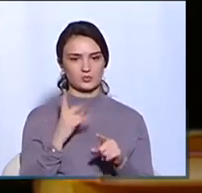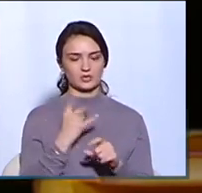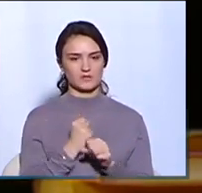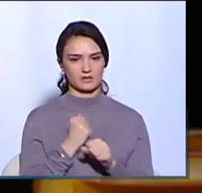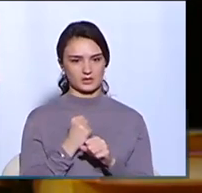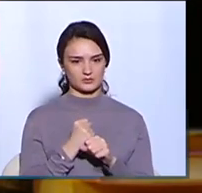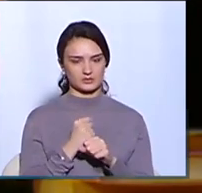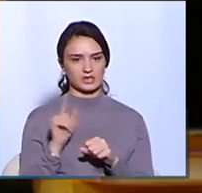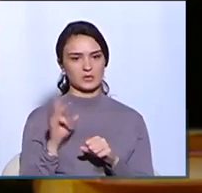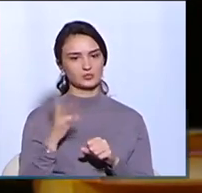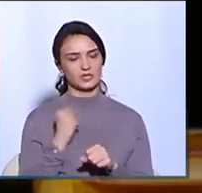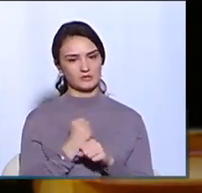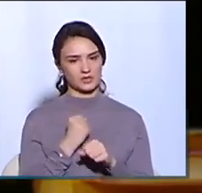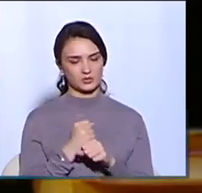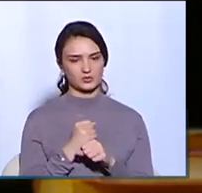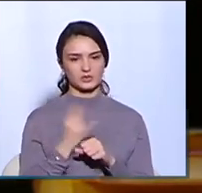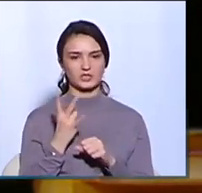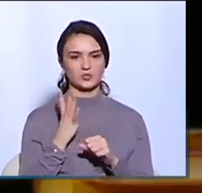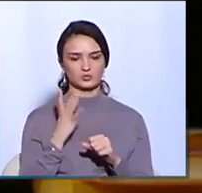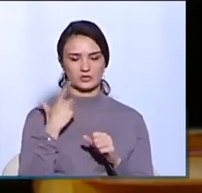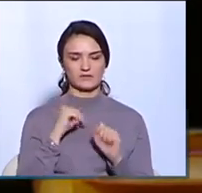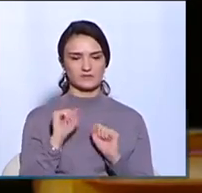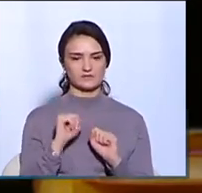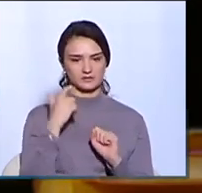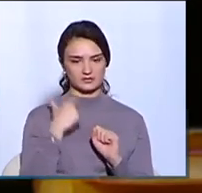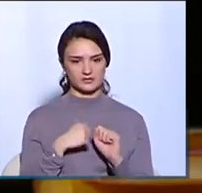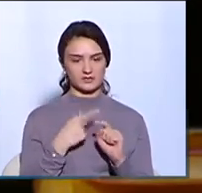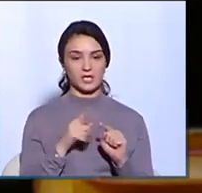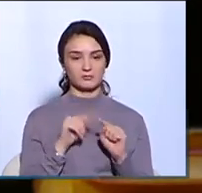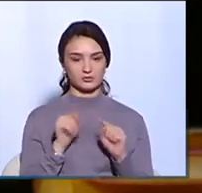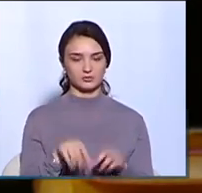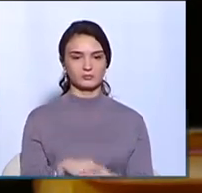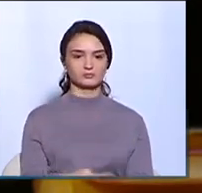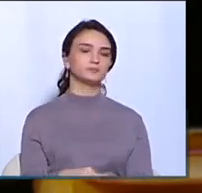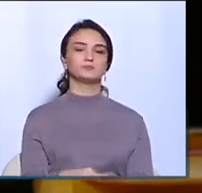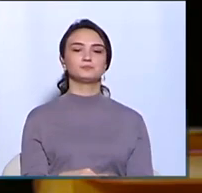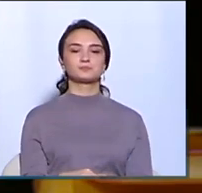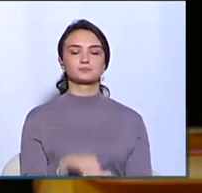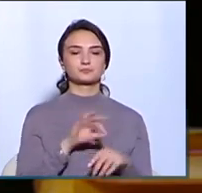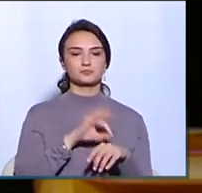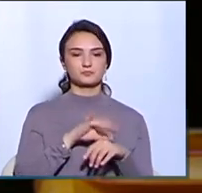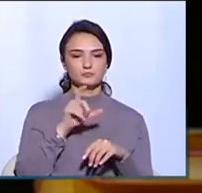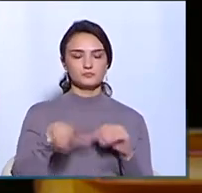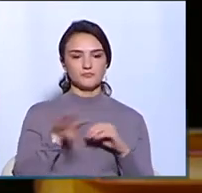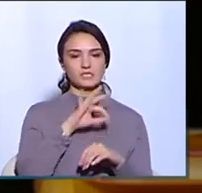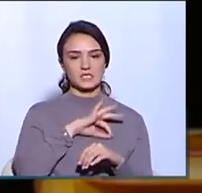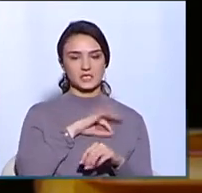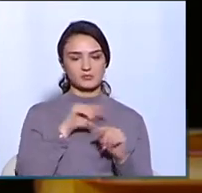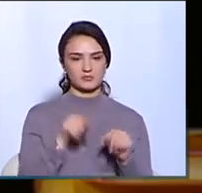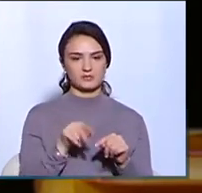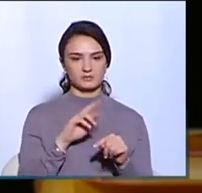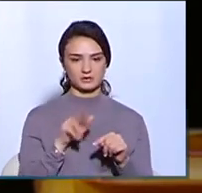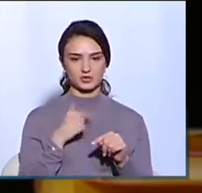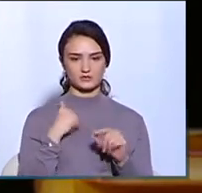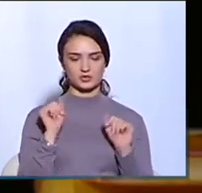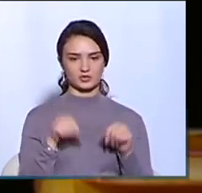გავაკეთოთ, რა არ გავაკეთოთ, რისგან ავირიდოთ თავი, ხო? და ამიტომ პაციენტი სარგებლობს ამ დიაგნოზით და